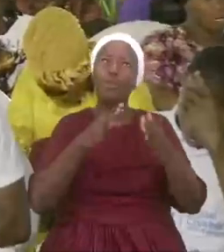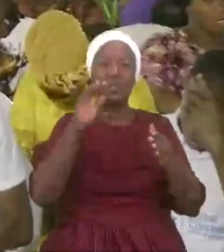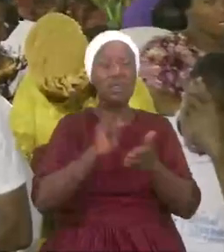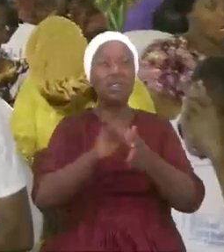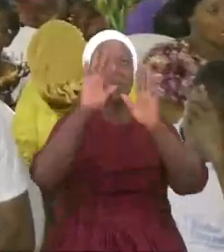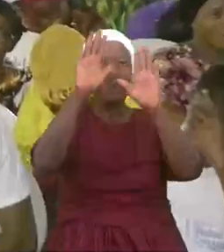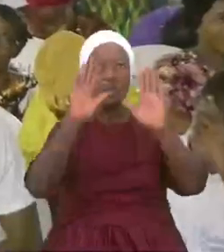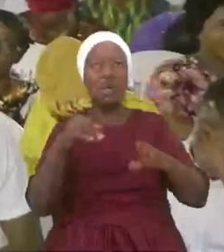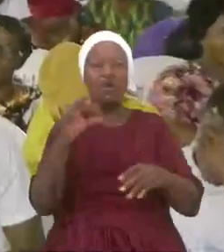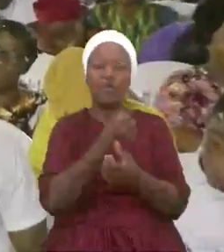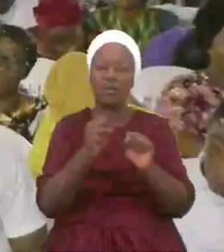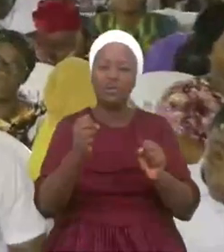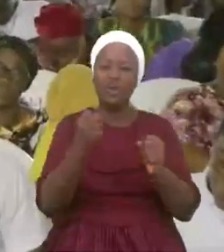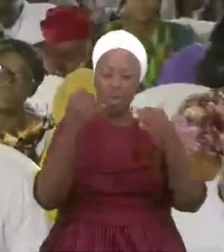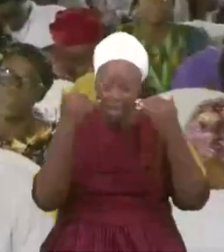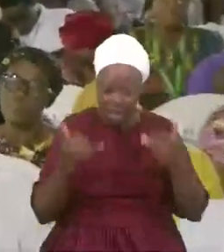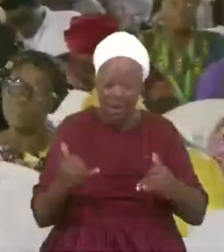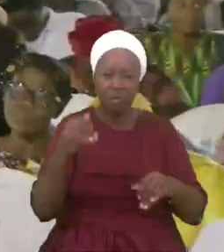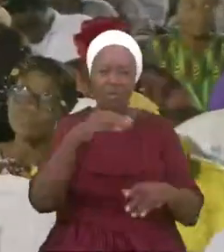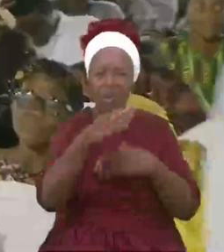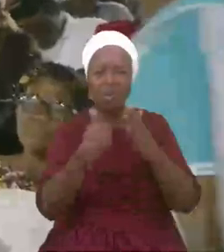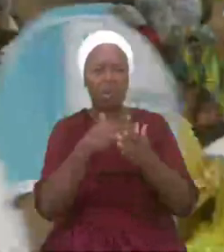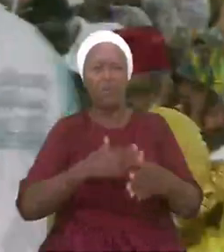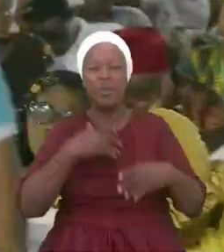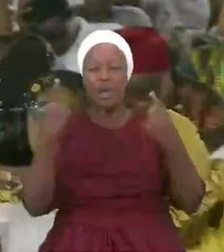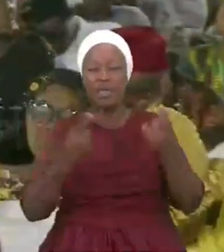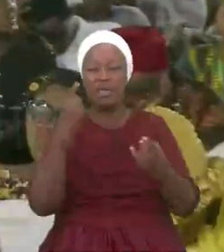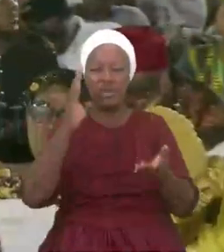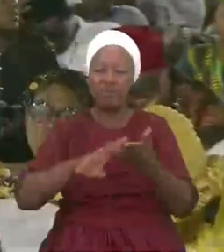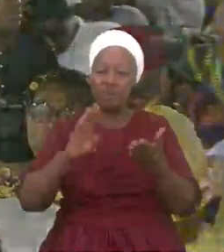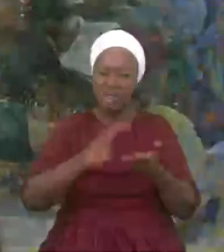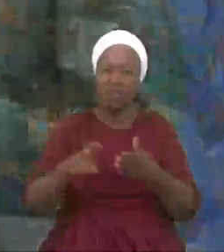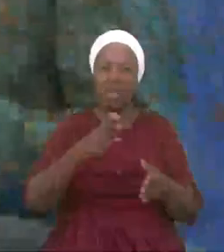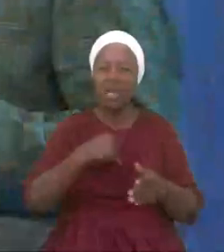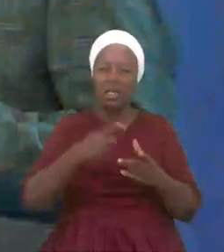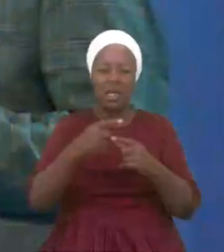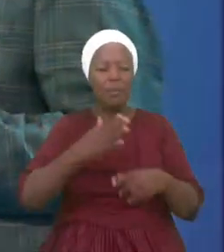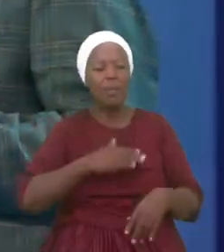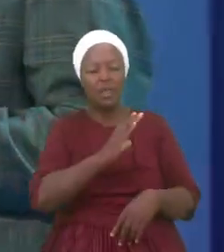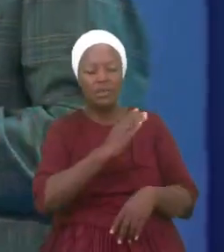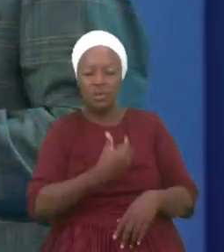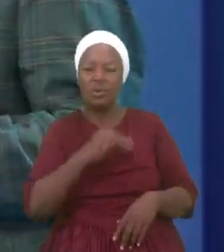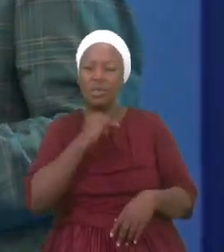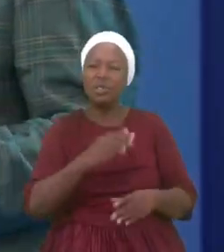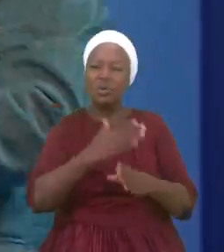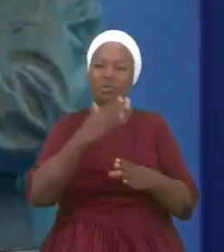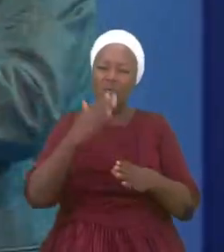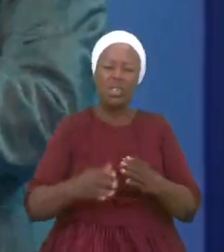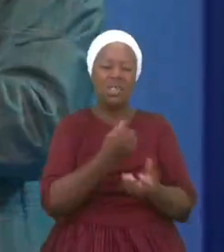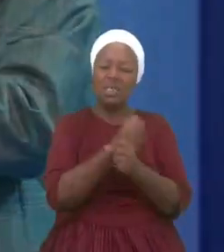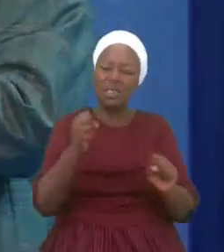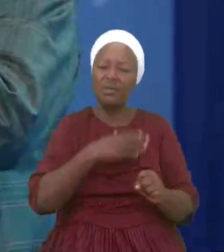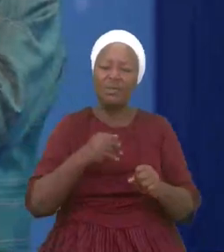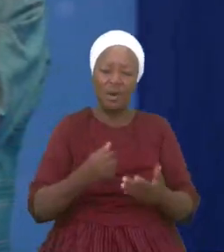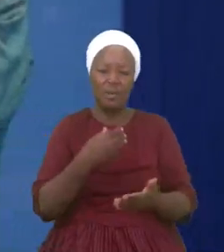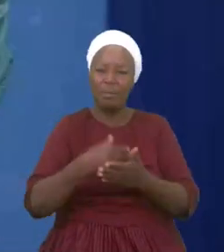je viens pour ton salut je veux le prodigeait du salut maintenant peux-tu me payer soit